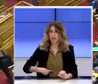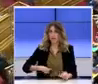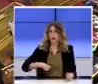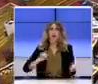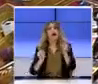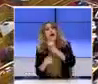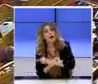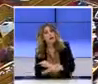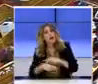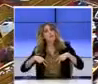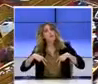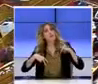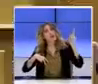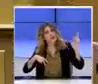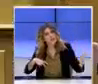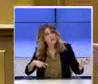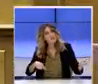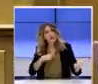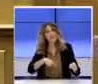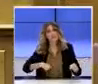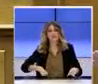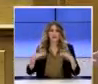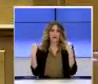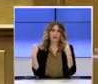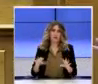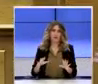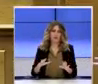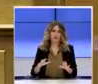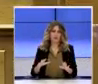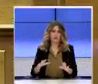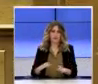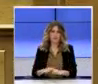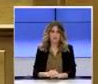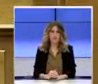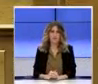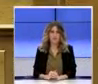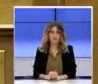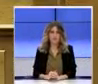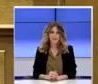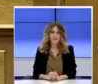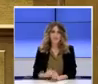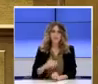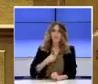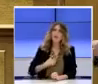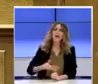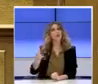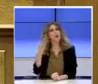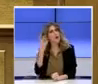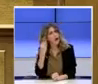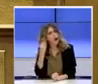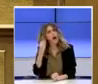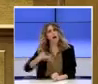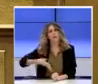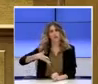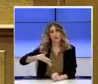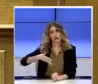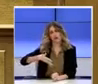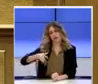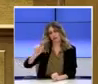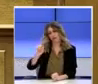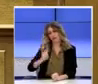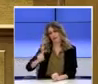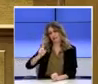κυβέρνησης. Σε ό,τι μια φορά θέλω να το ξεκαθαρίσω, γιατί άκουσα και την εισαγωγή σας και το κλείσιμο της τοποθέτησής